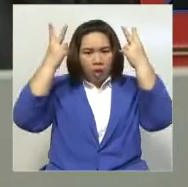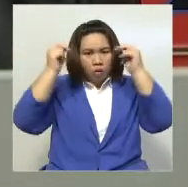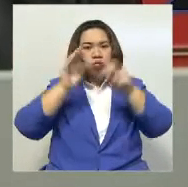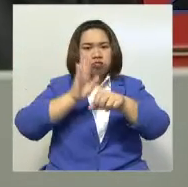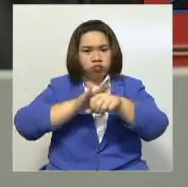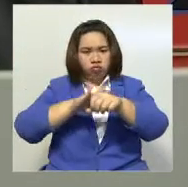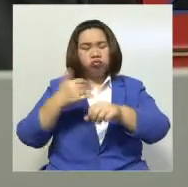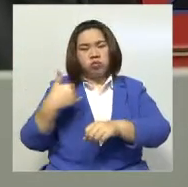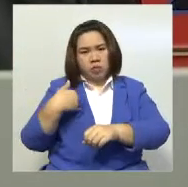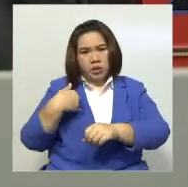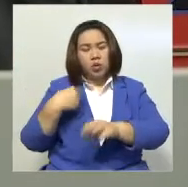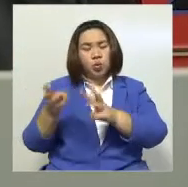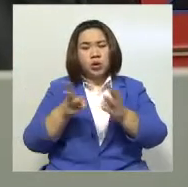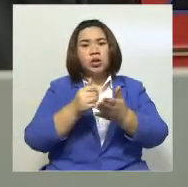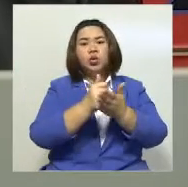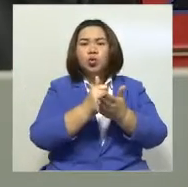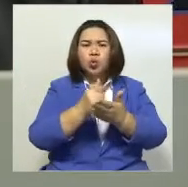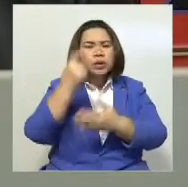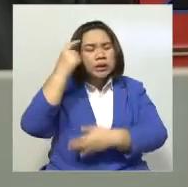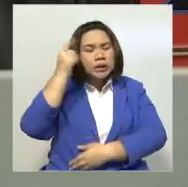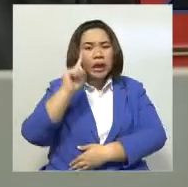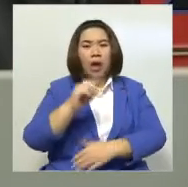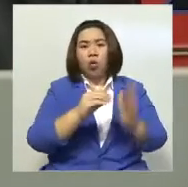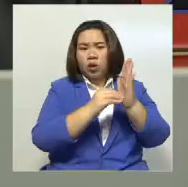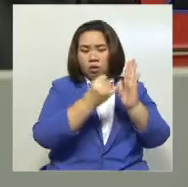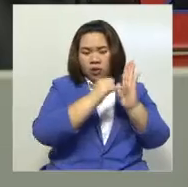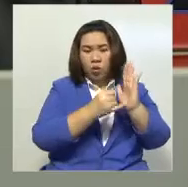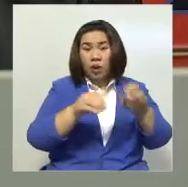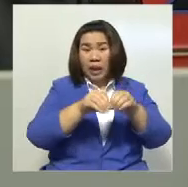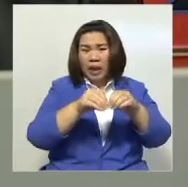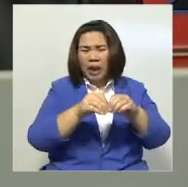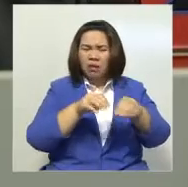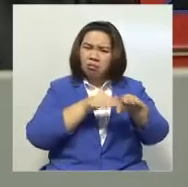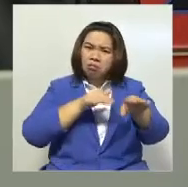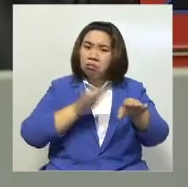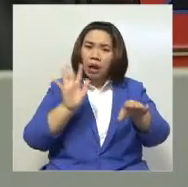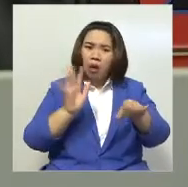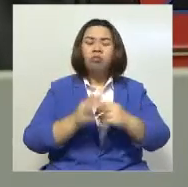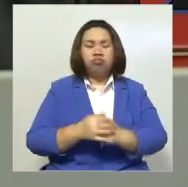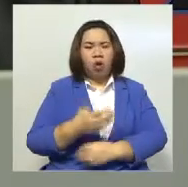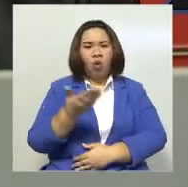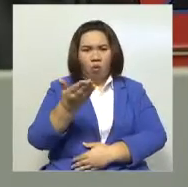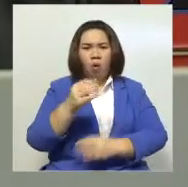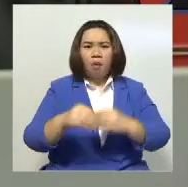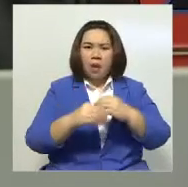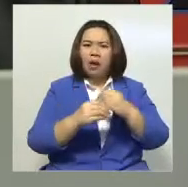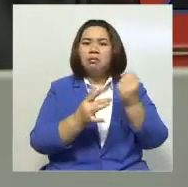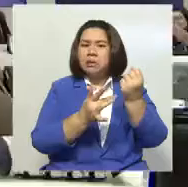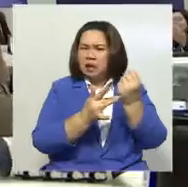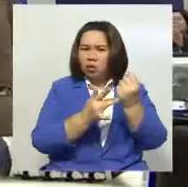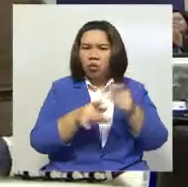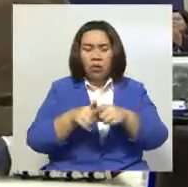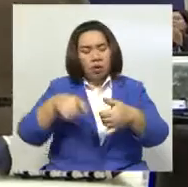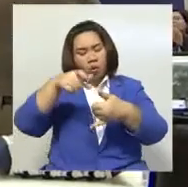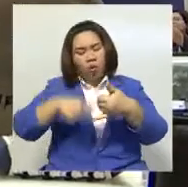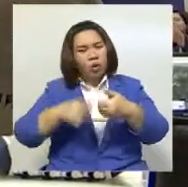สำคัญของการแก้ไขปัญหาการจราจรทั้งในกรุงเทพมหานครและปริมณฑลด้วยท่านนายกบอกว่าอยากให้เพิ่มเทคโนโลยีแทนตัวบุค